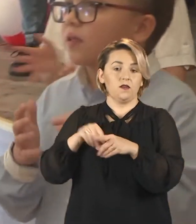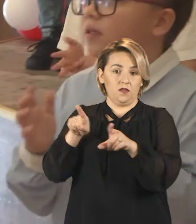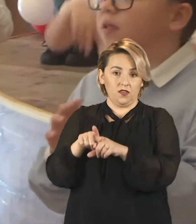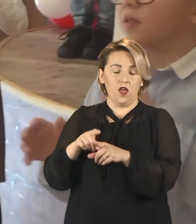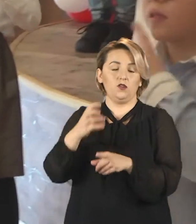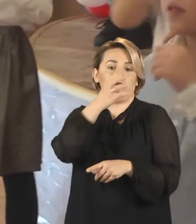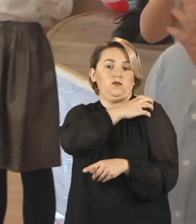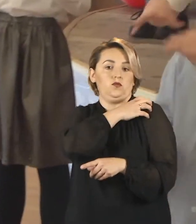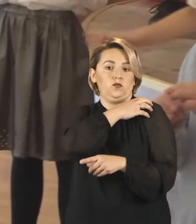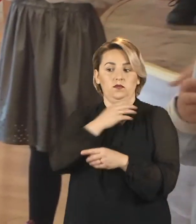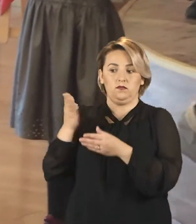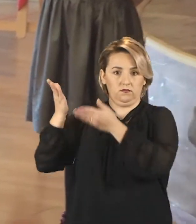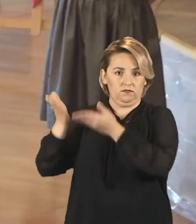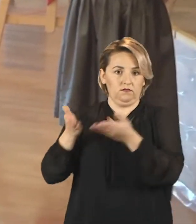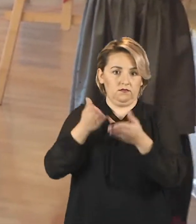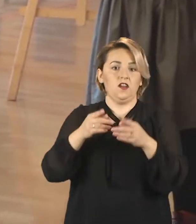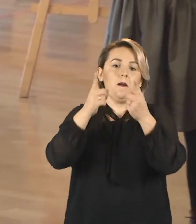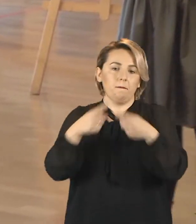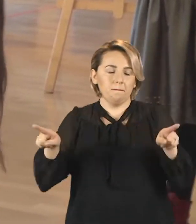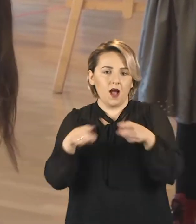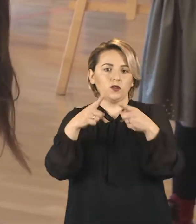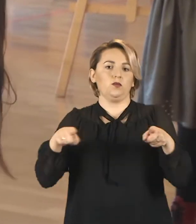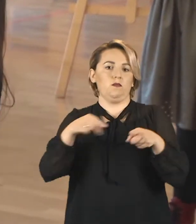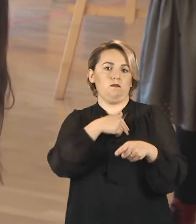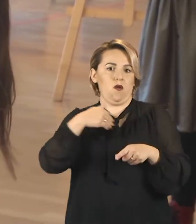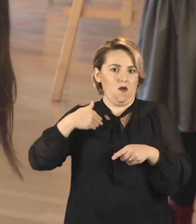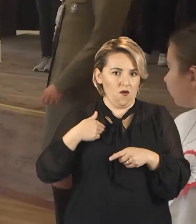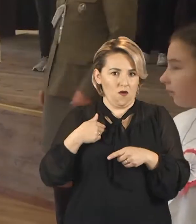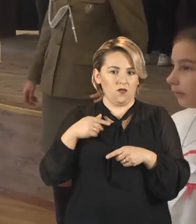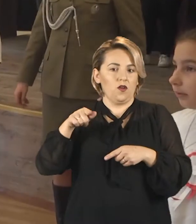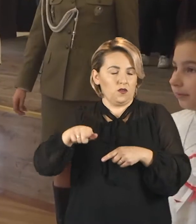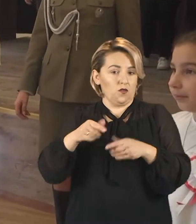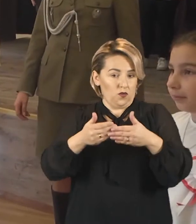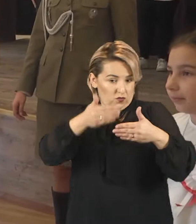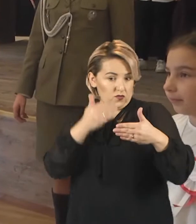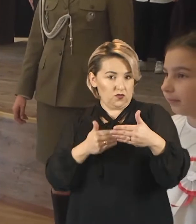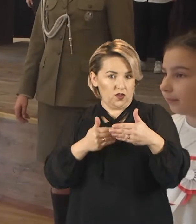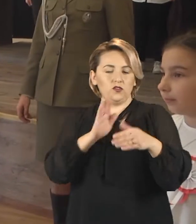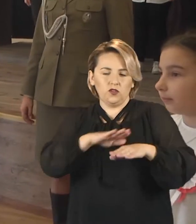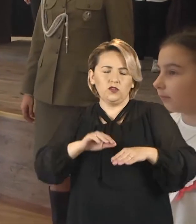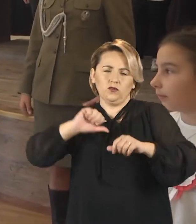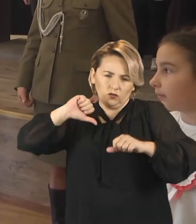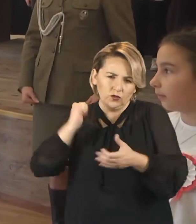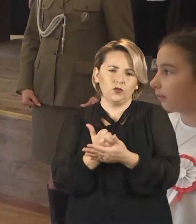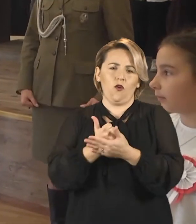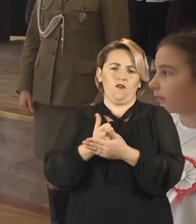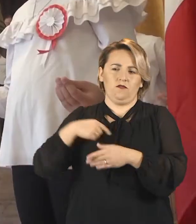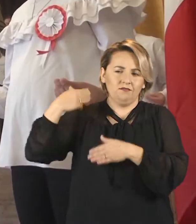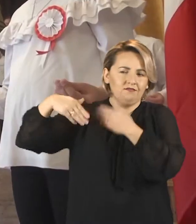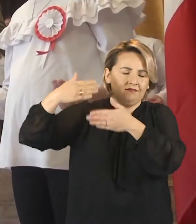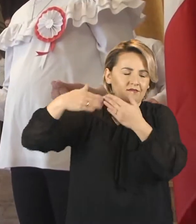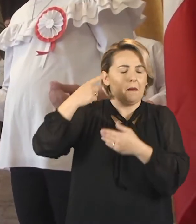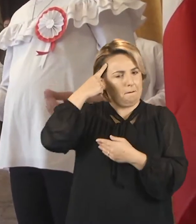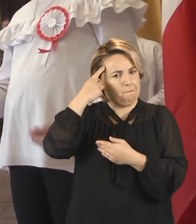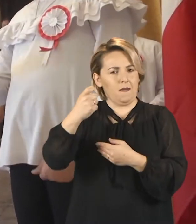przedstawicieli służb mundurowych zabrzmiał Mazurek Dąbrowskiego przeddzień Narodowego święta dzieci po raz kolejny udowodniły że